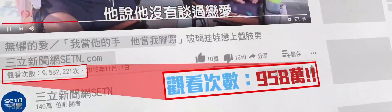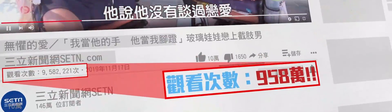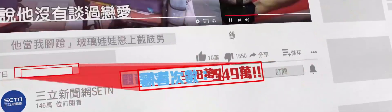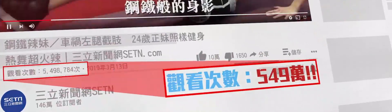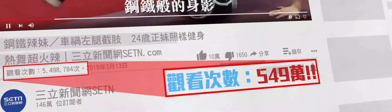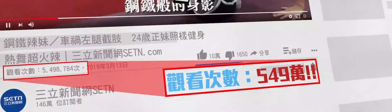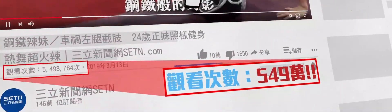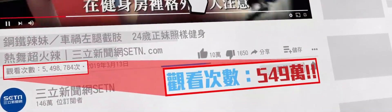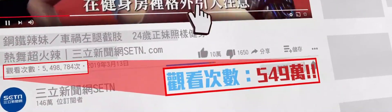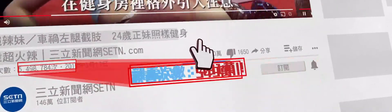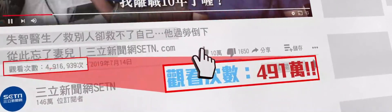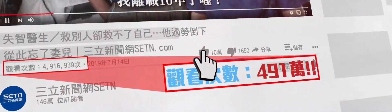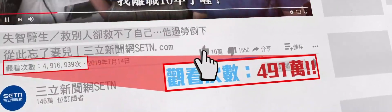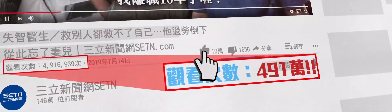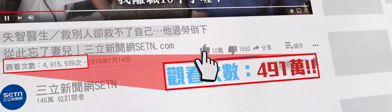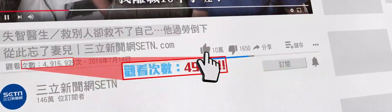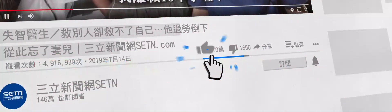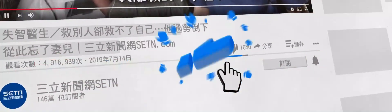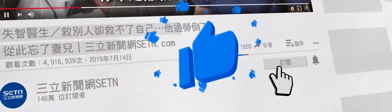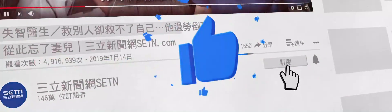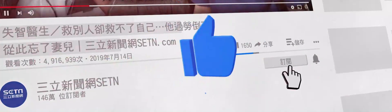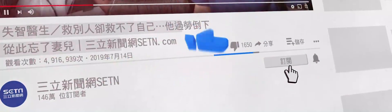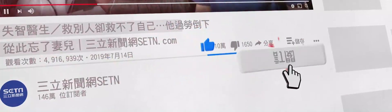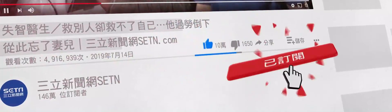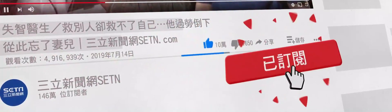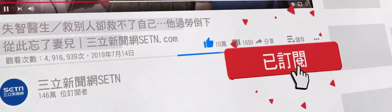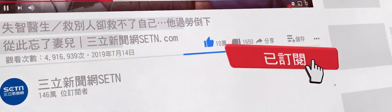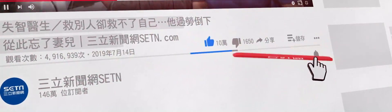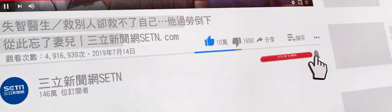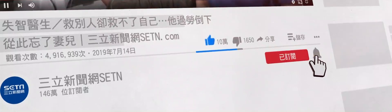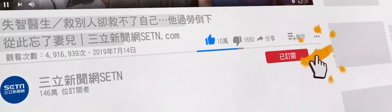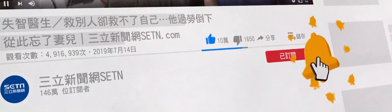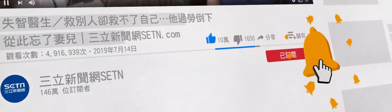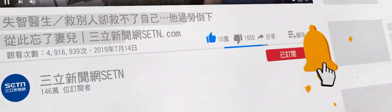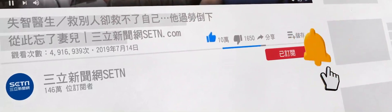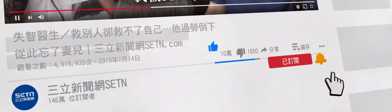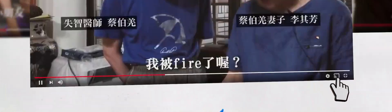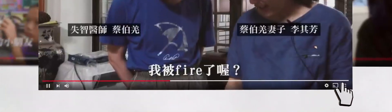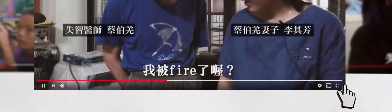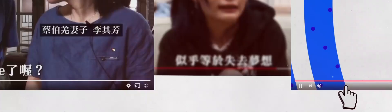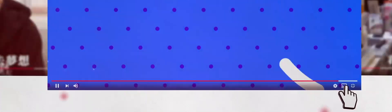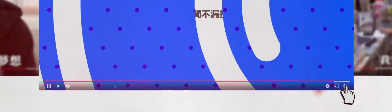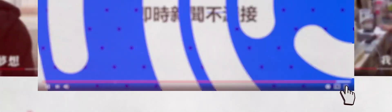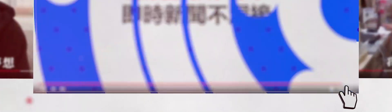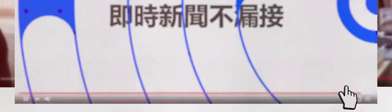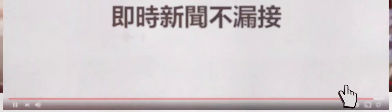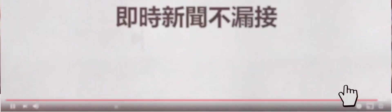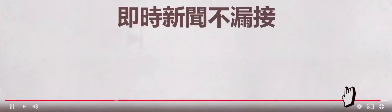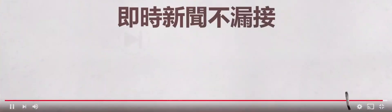能量的人生故事都在这里。订阅三立新闻网 YouTube 频道，并且按赞开启小铃铛。